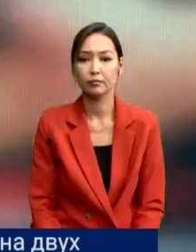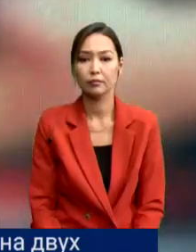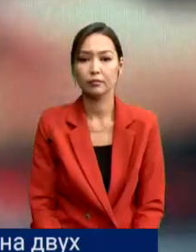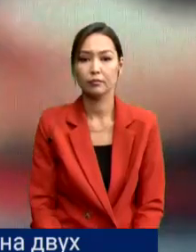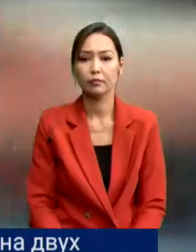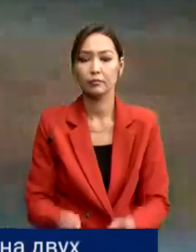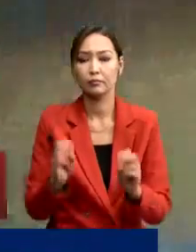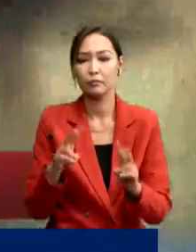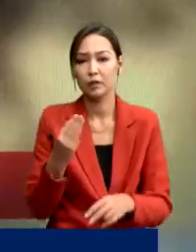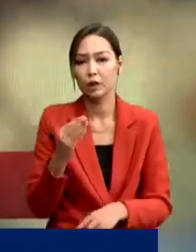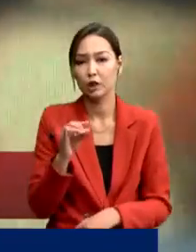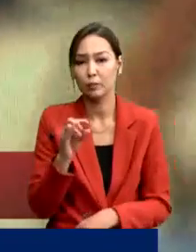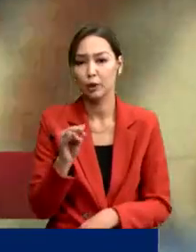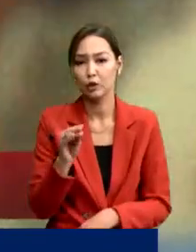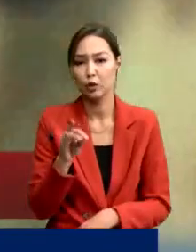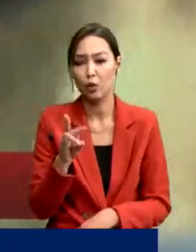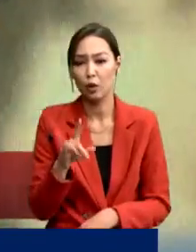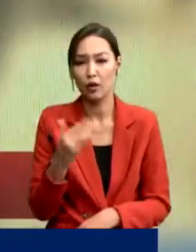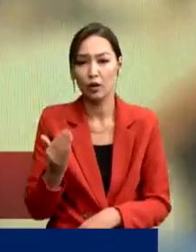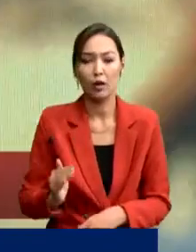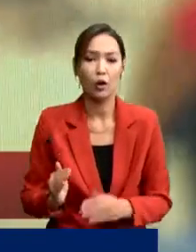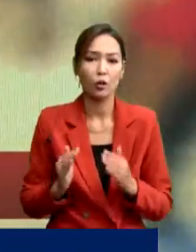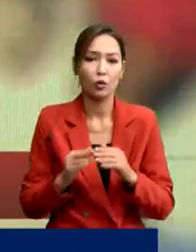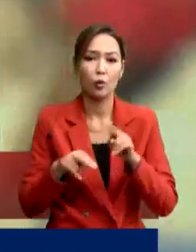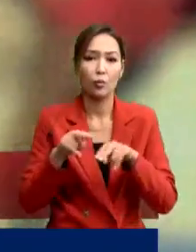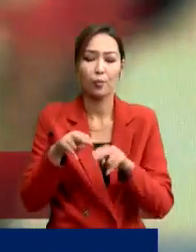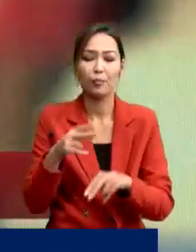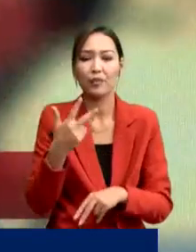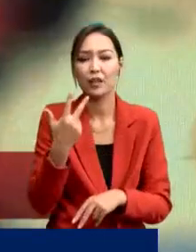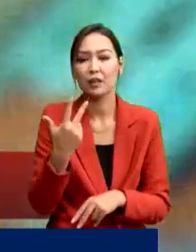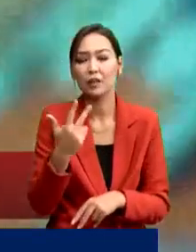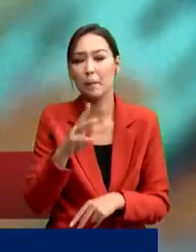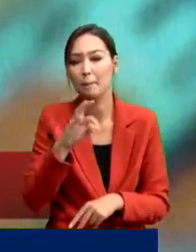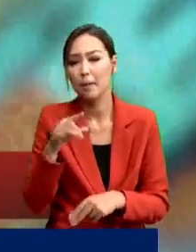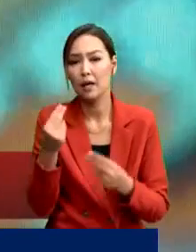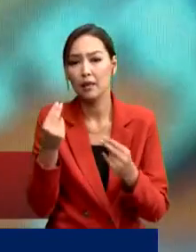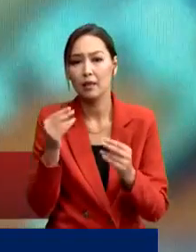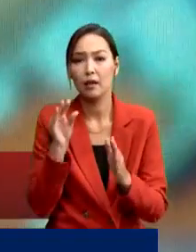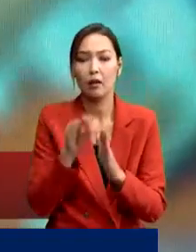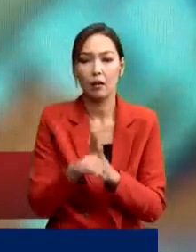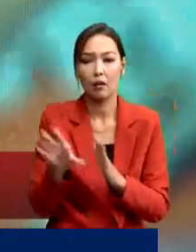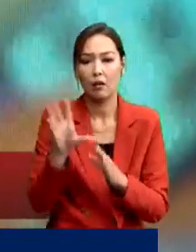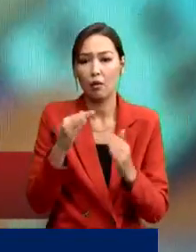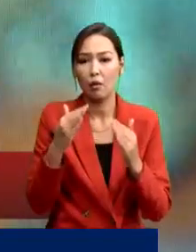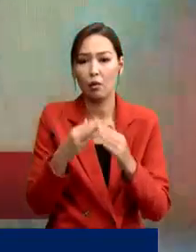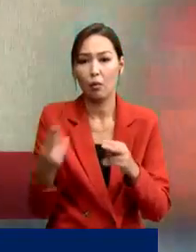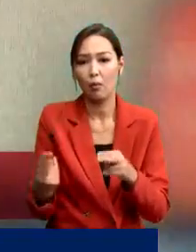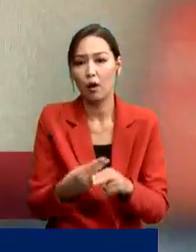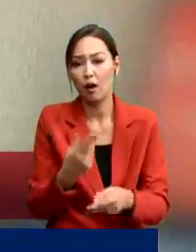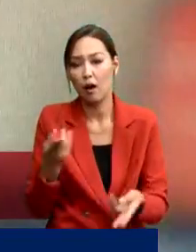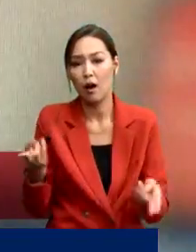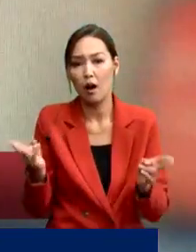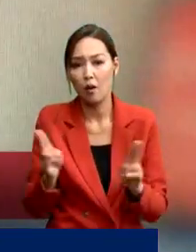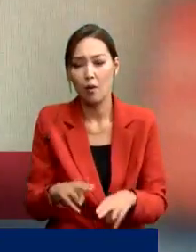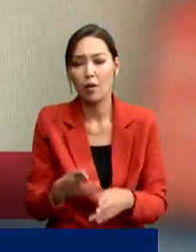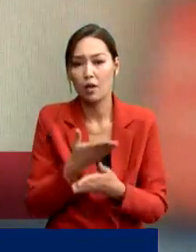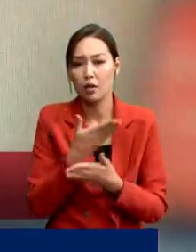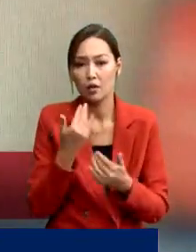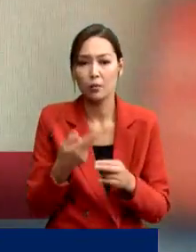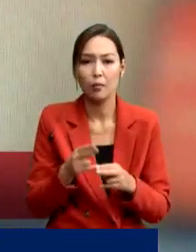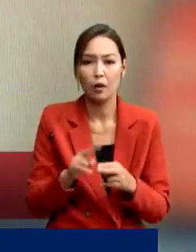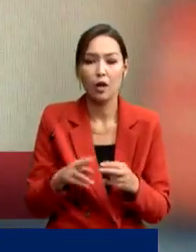Атырауда Жібек жолы тұрғын үй құрылыс кооперативіне 3 миллиард теңге салым салған тұрғындар баспанасыз қалды. Жаңа үйге қоныстанамыз деп төбелері көкке